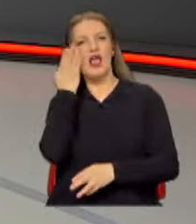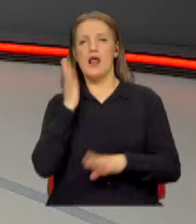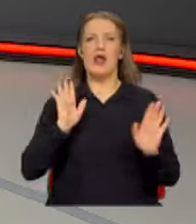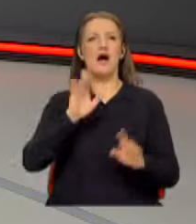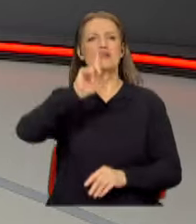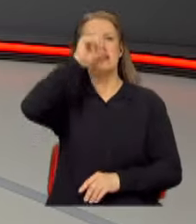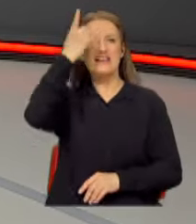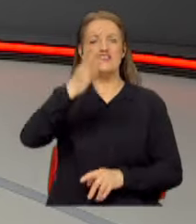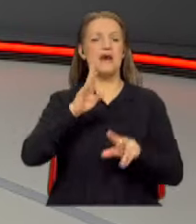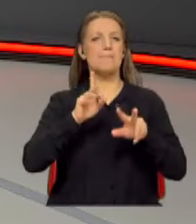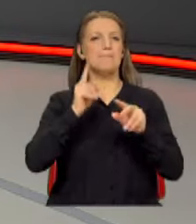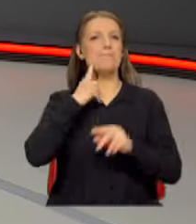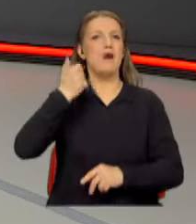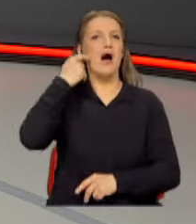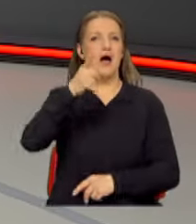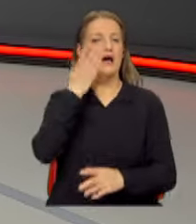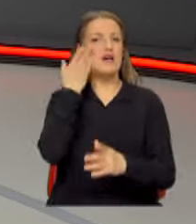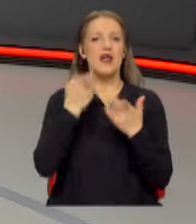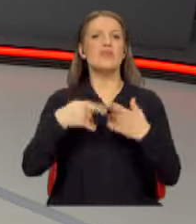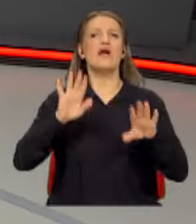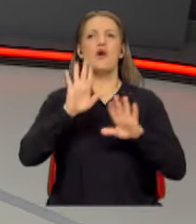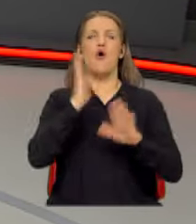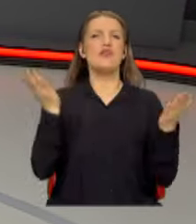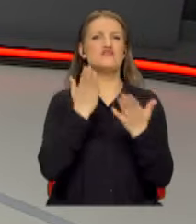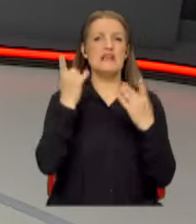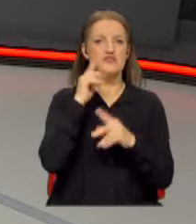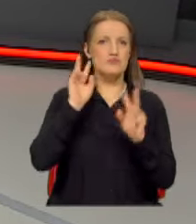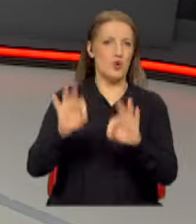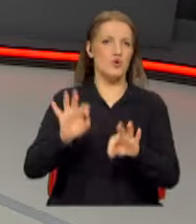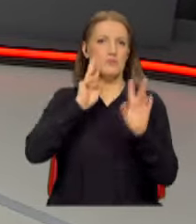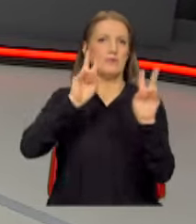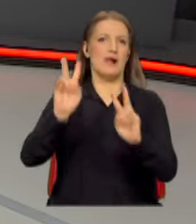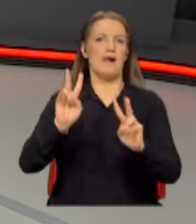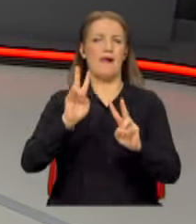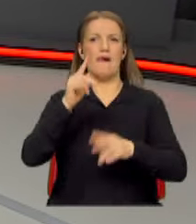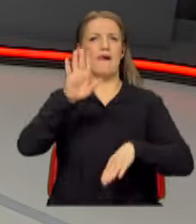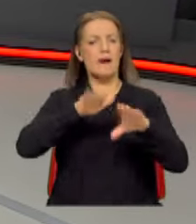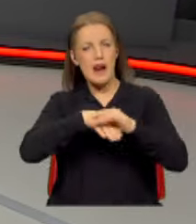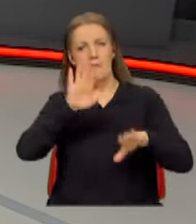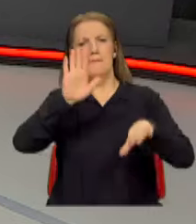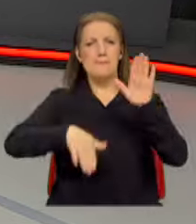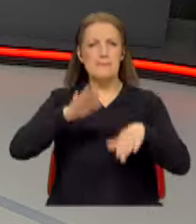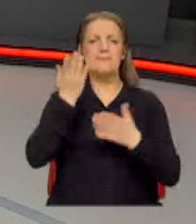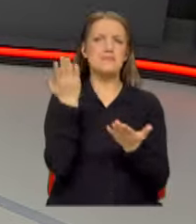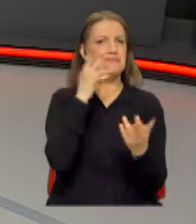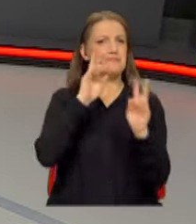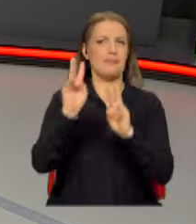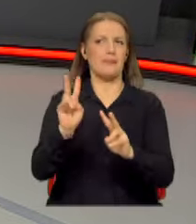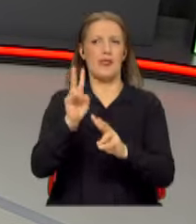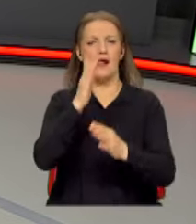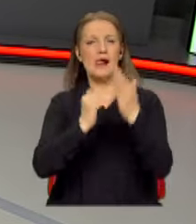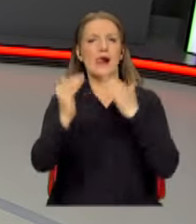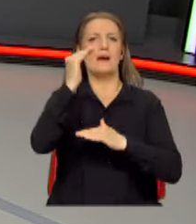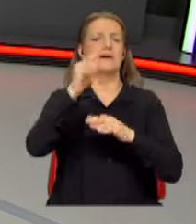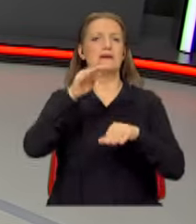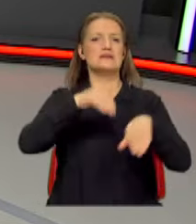Sadece bakanlara seyirci değil. Öyle şeylere seyirci ki göreceksiniz şimdi. Bir takım reklamlar, şunlar bunlar. Yüksek